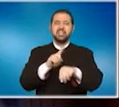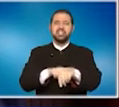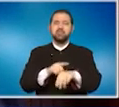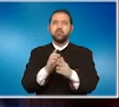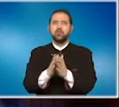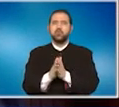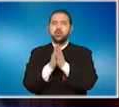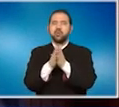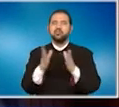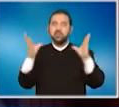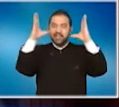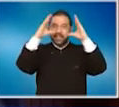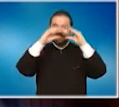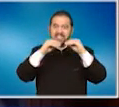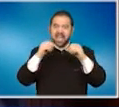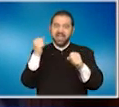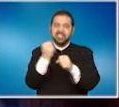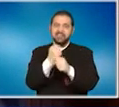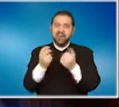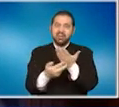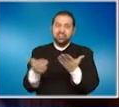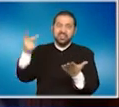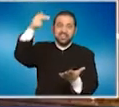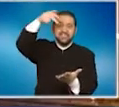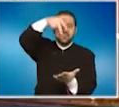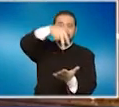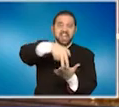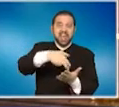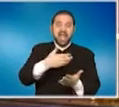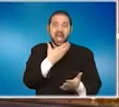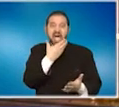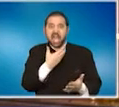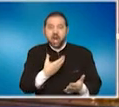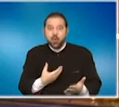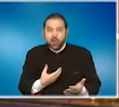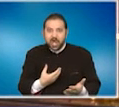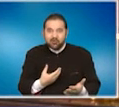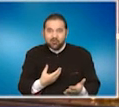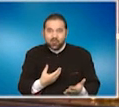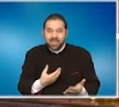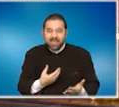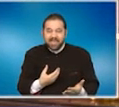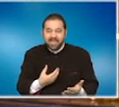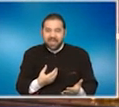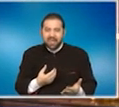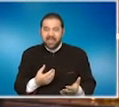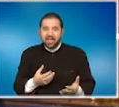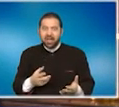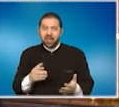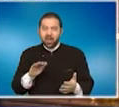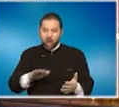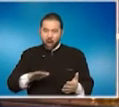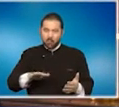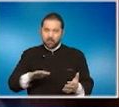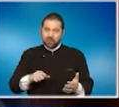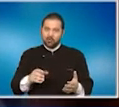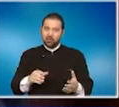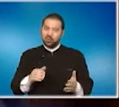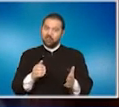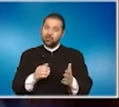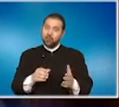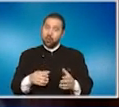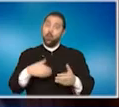de seară, se petrece învierea chelarului. Copilul urma să fie ridicat din